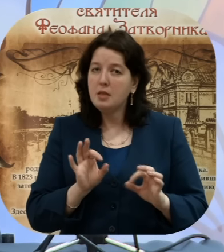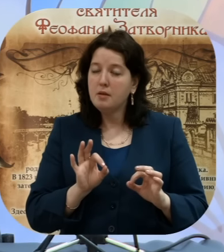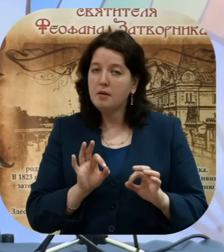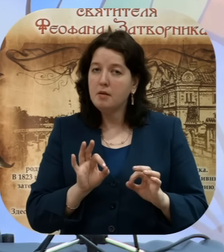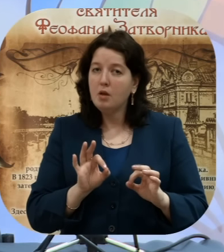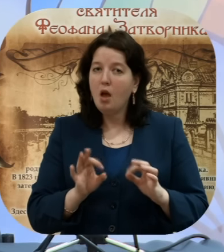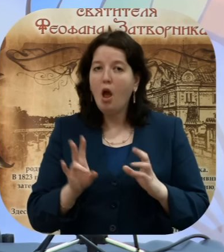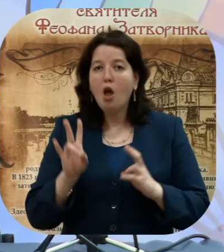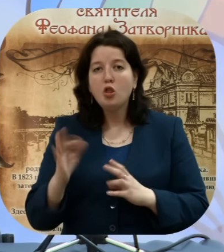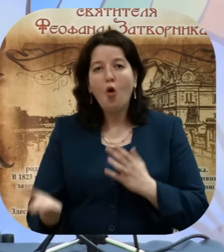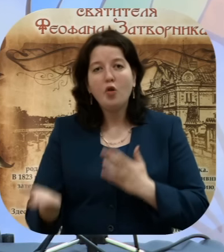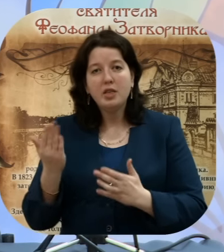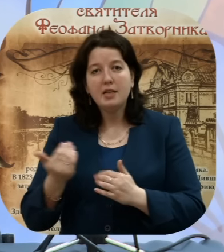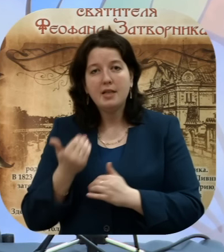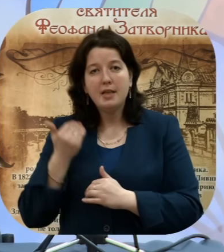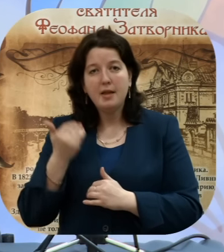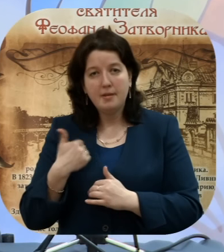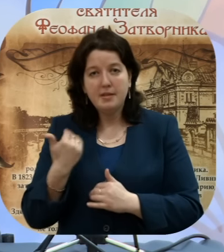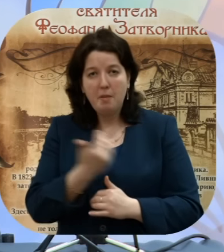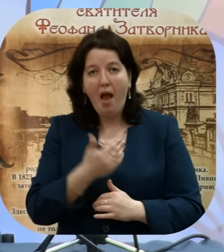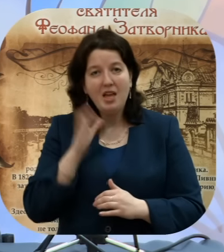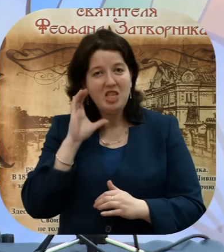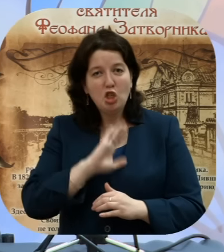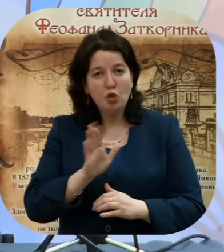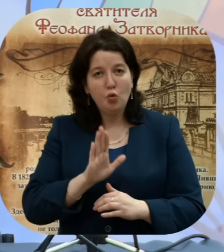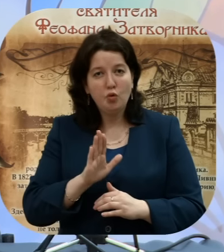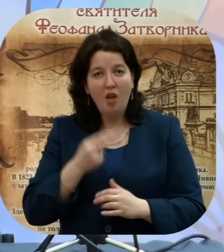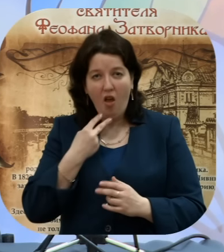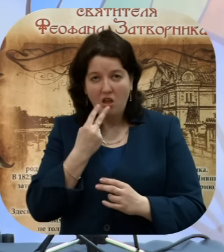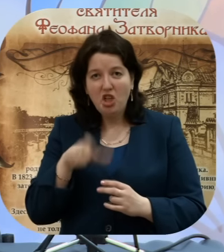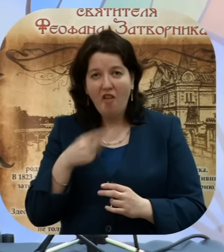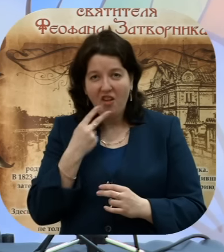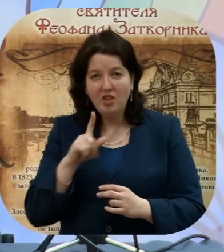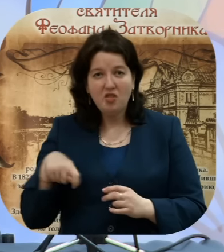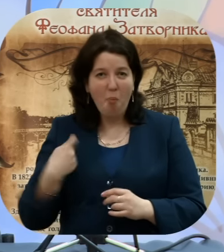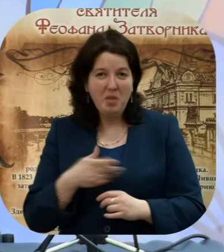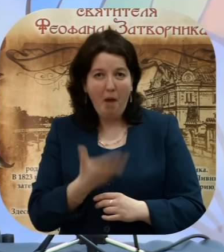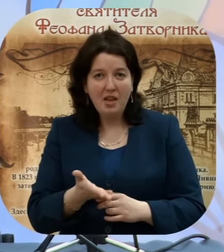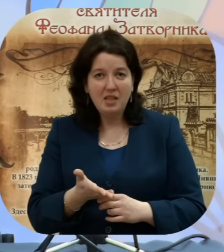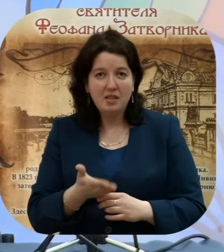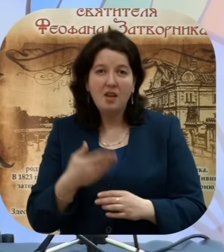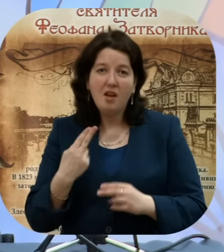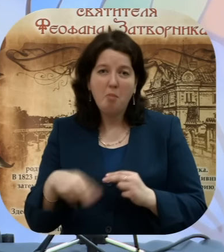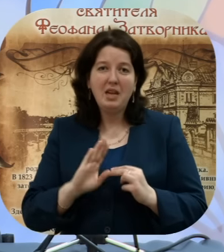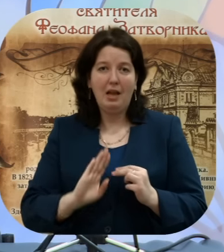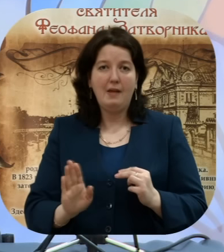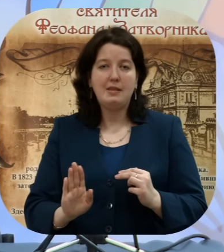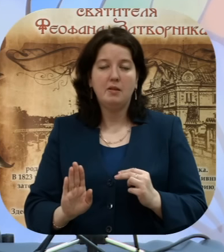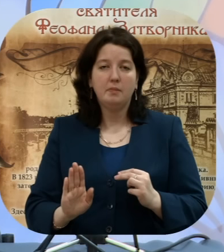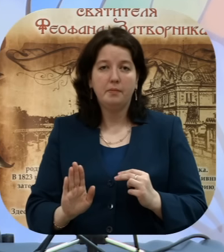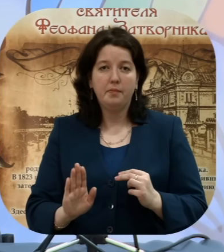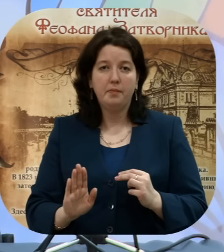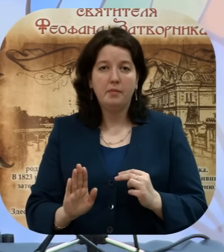объяснить. Но если тебя не слушают, ты видишь, бесполезно. Прекрати.